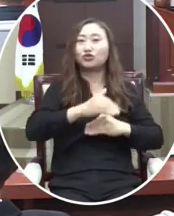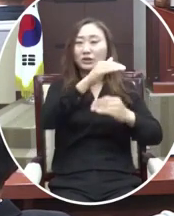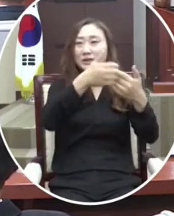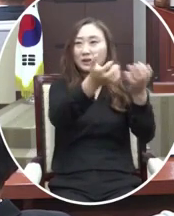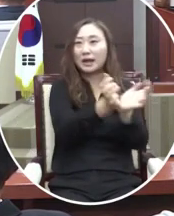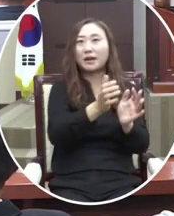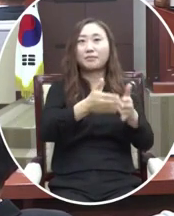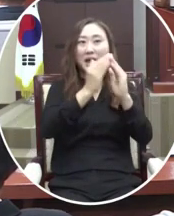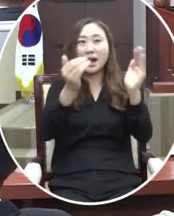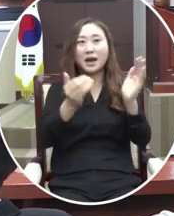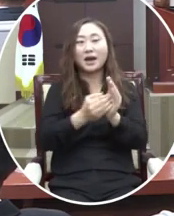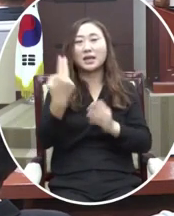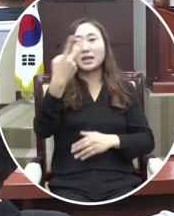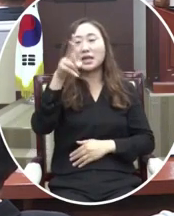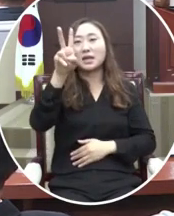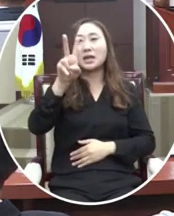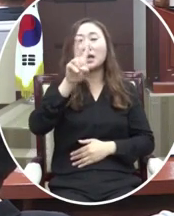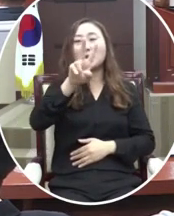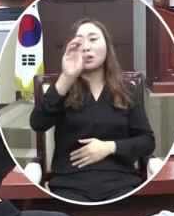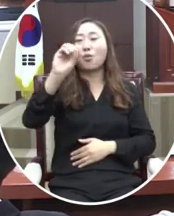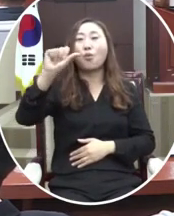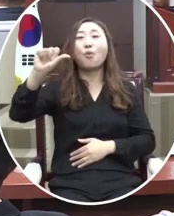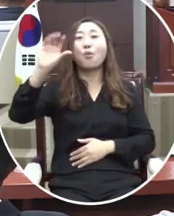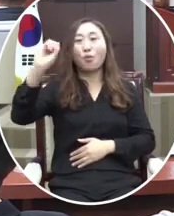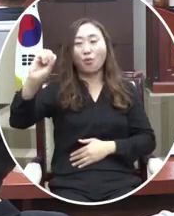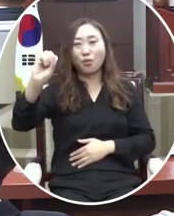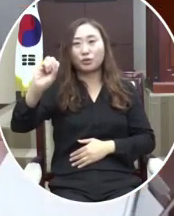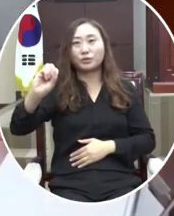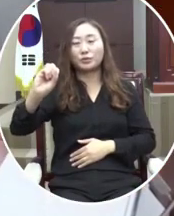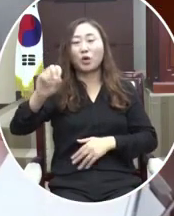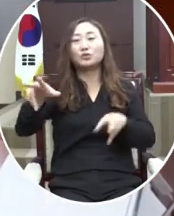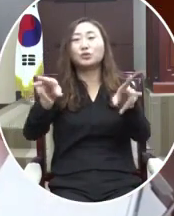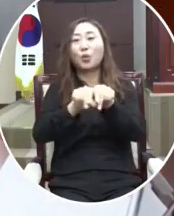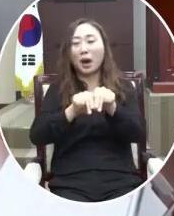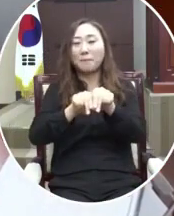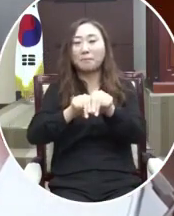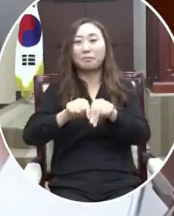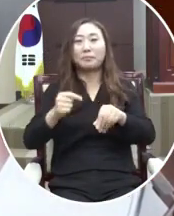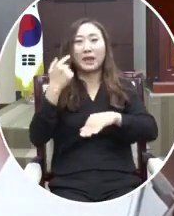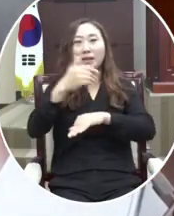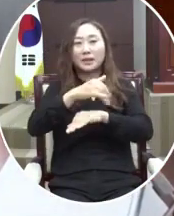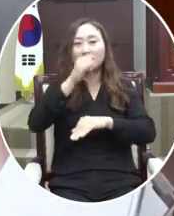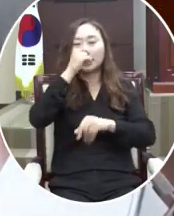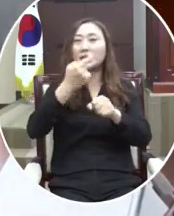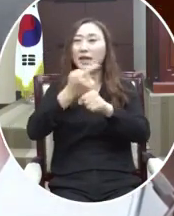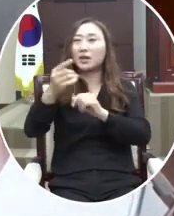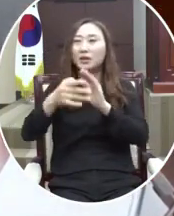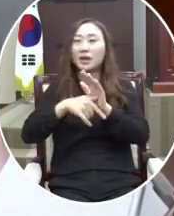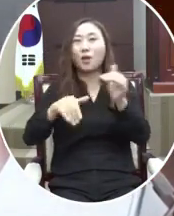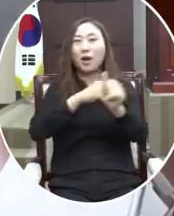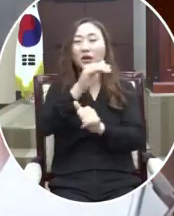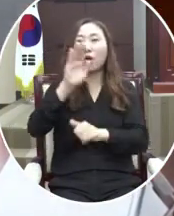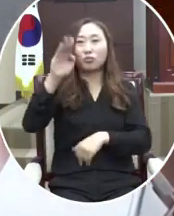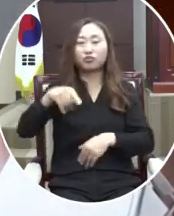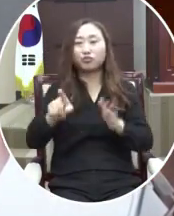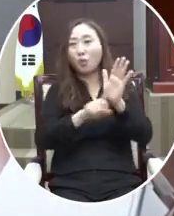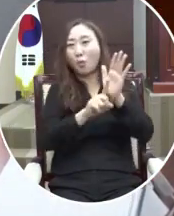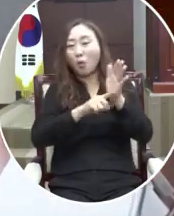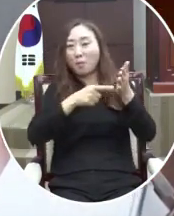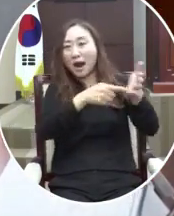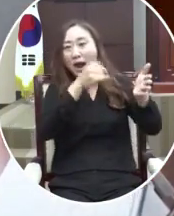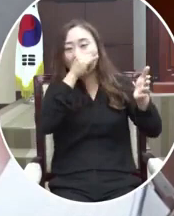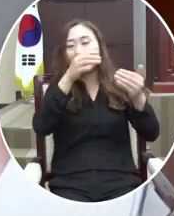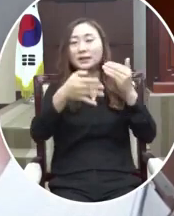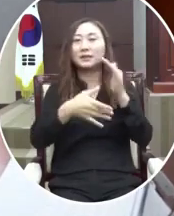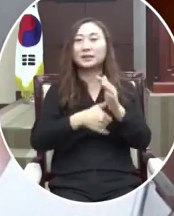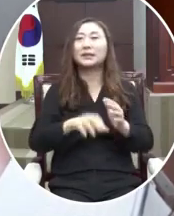추진단을 신설하고 205 탄소 중립도시 추진 종합 대책을 시작한 바 내년에는 환경부 공무로 선정된